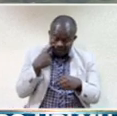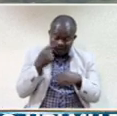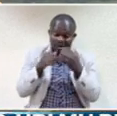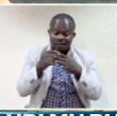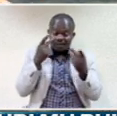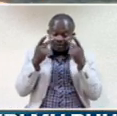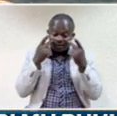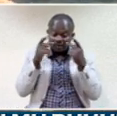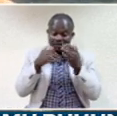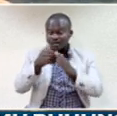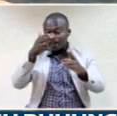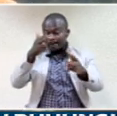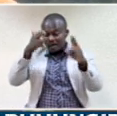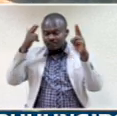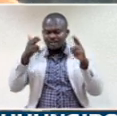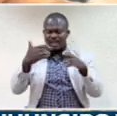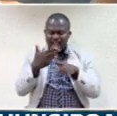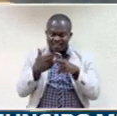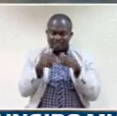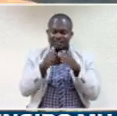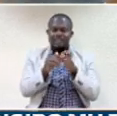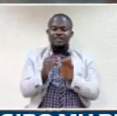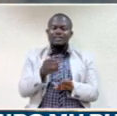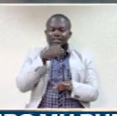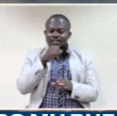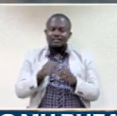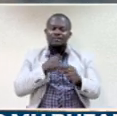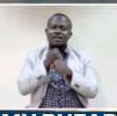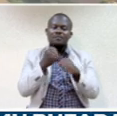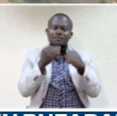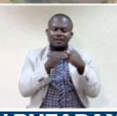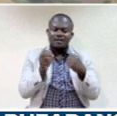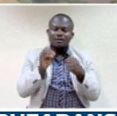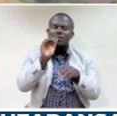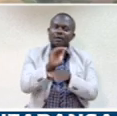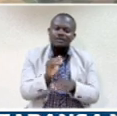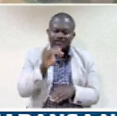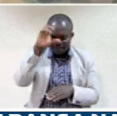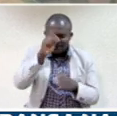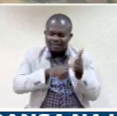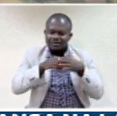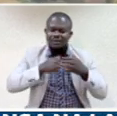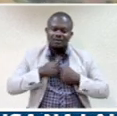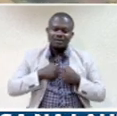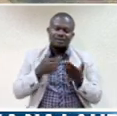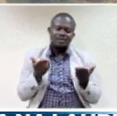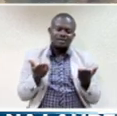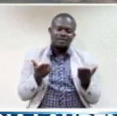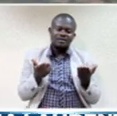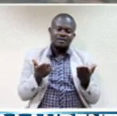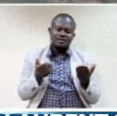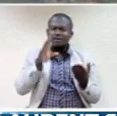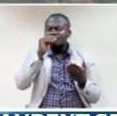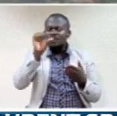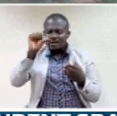tumubone cy'amazi zazo yamugije ndashaje mfite imyaka 40 amazi cy'amporaga yabuze iki mu Rwanda uze kugenda se